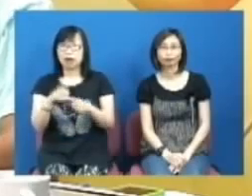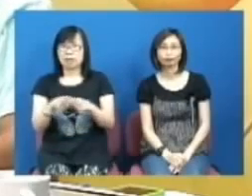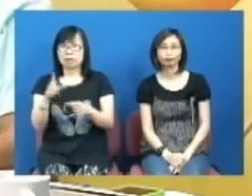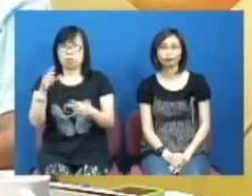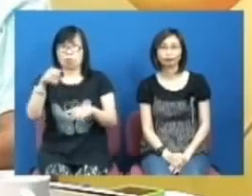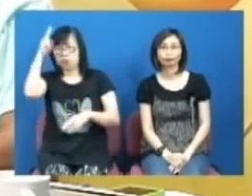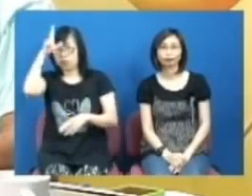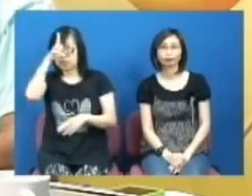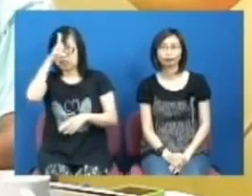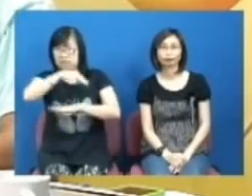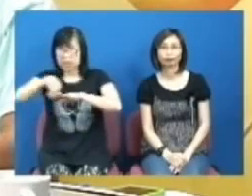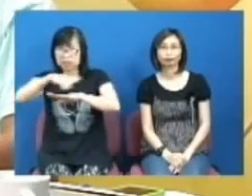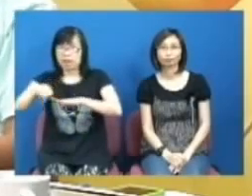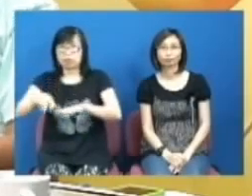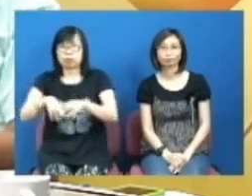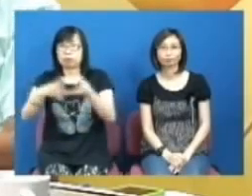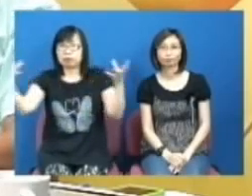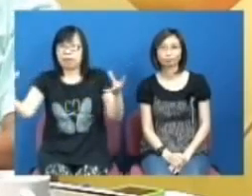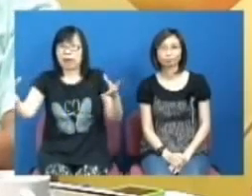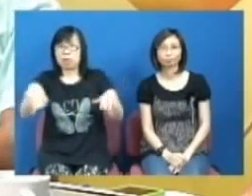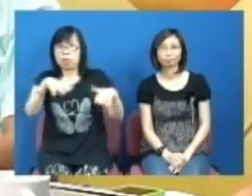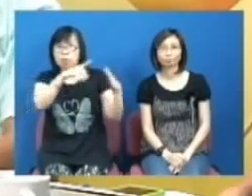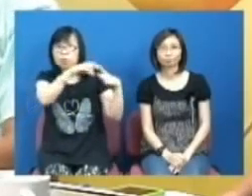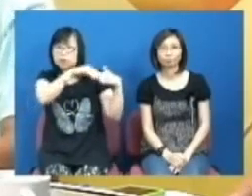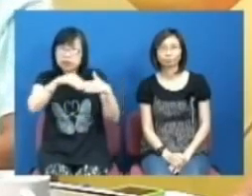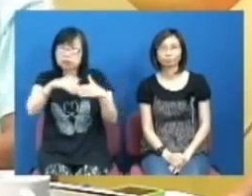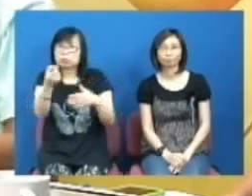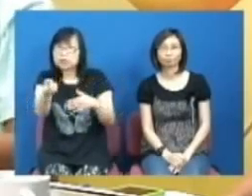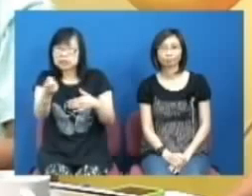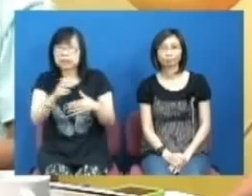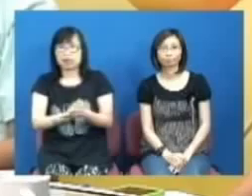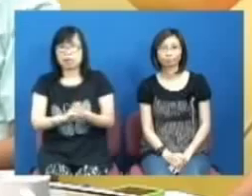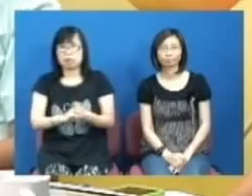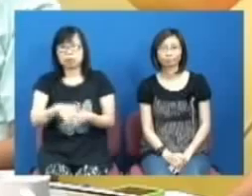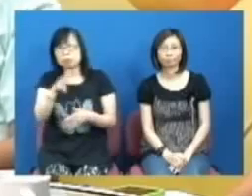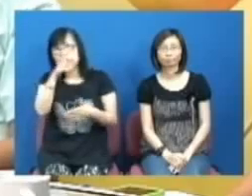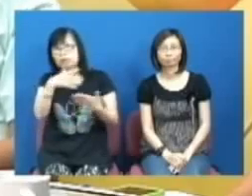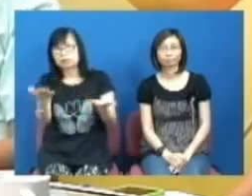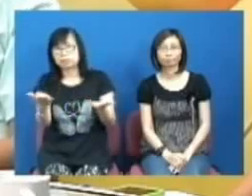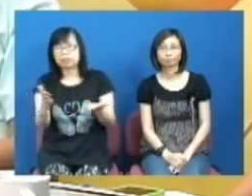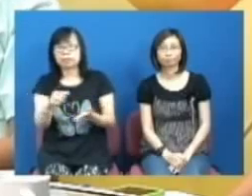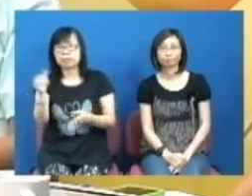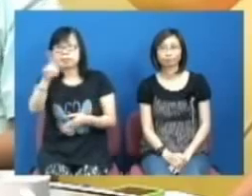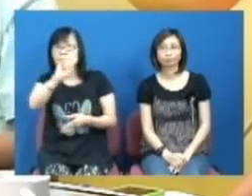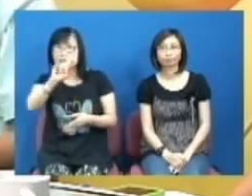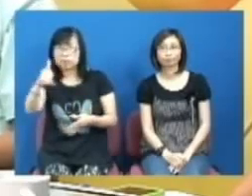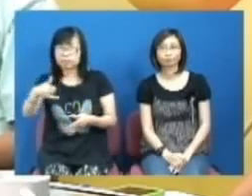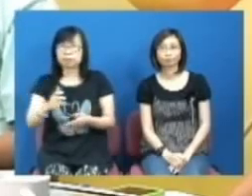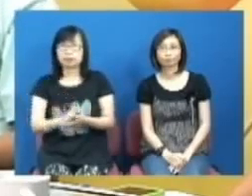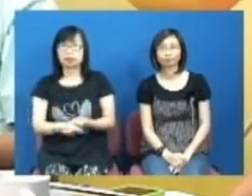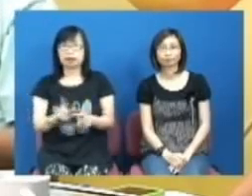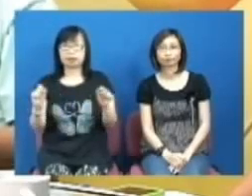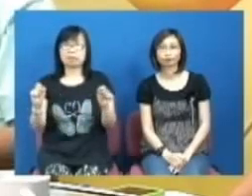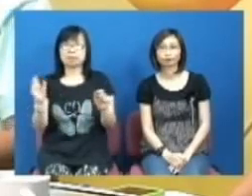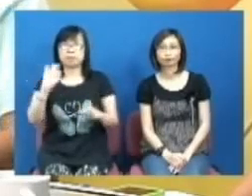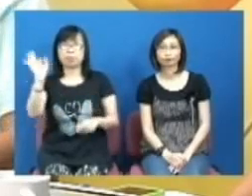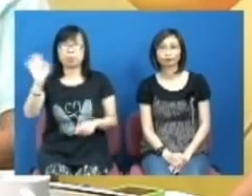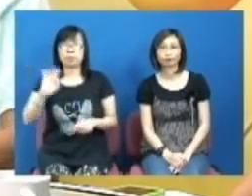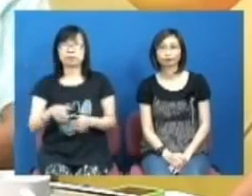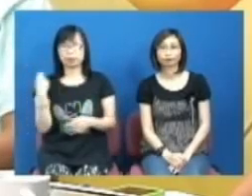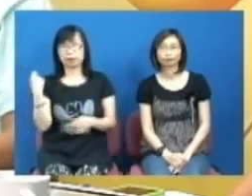題，即係個 gravity 大嘅嘛，引嗰啲 gravity 細嘅啦。但係個 gravity 點嚟咧？佢冇解釋到啊。其實好簡